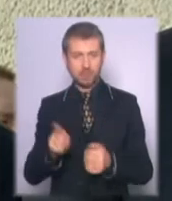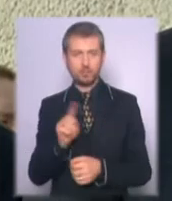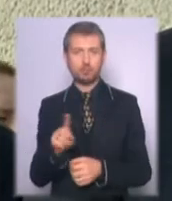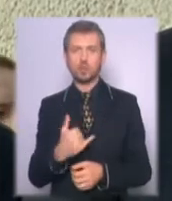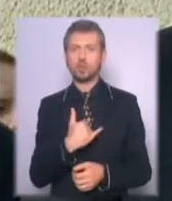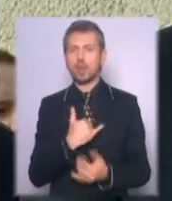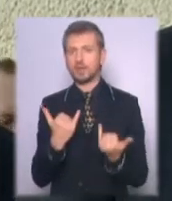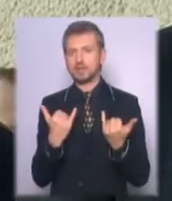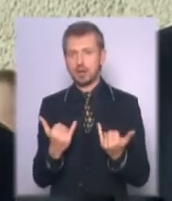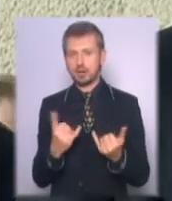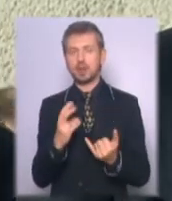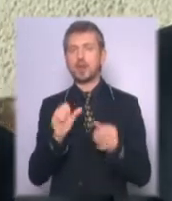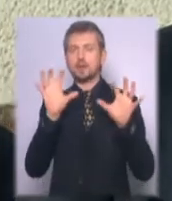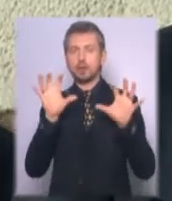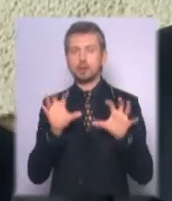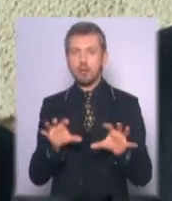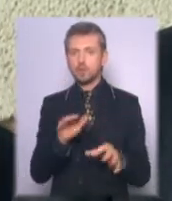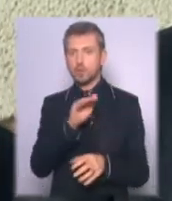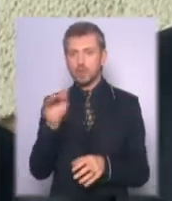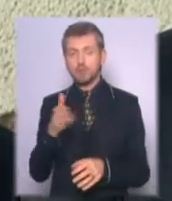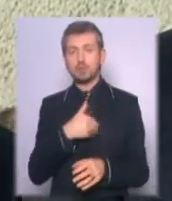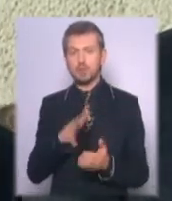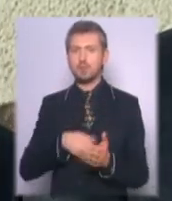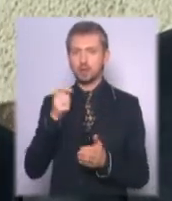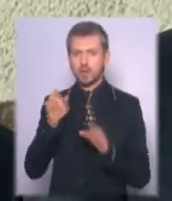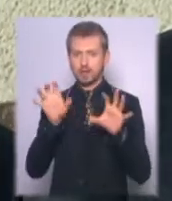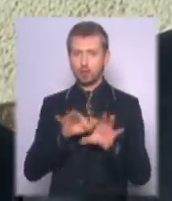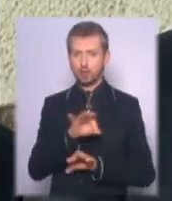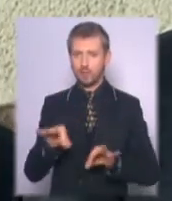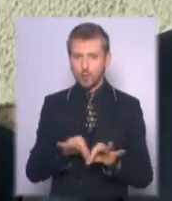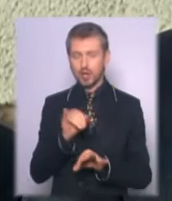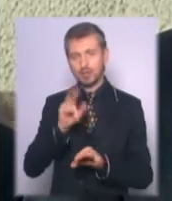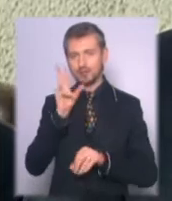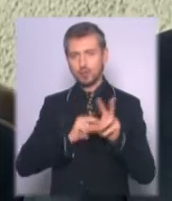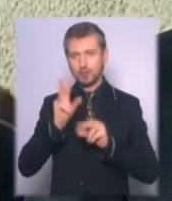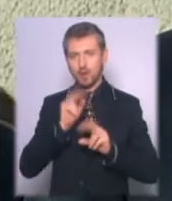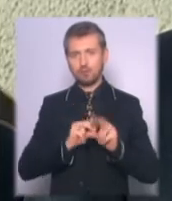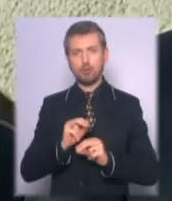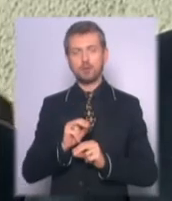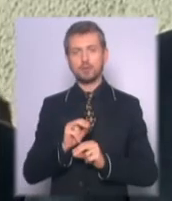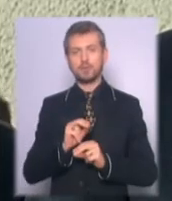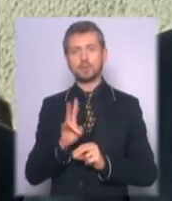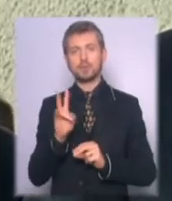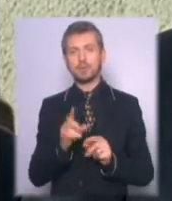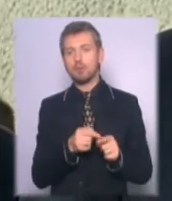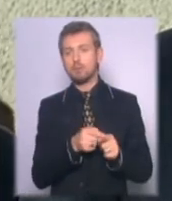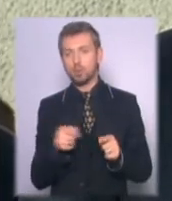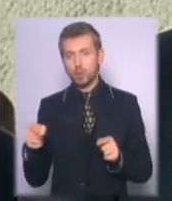зараз на законодавчому рівні ми подали вже законопроект і сподіваємось, на протязі